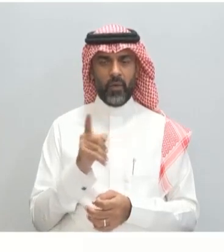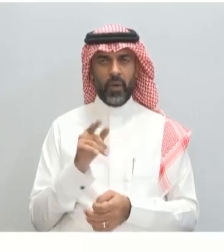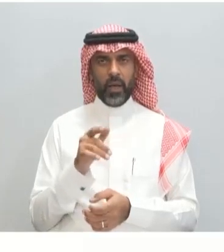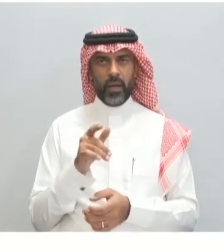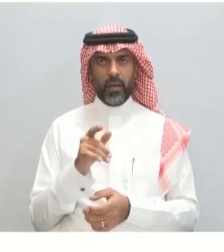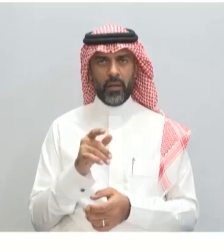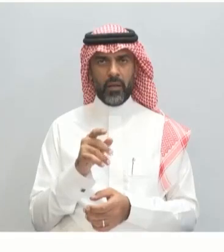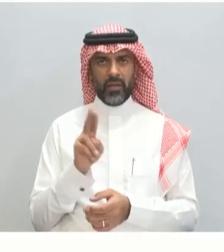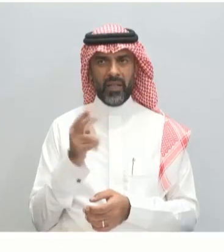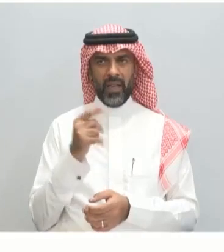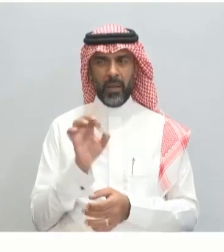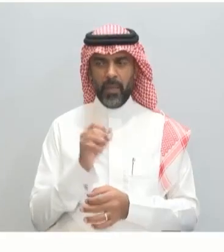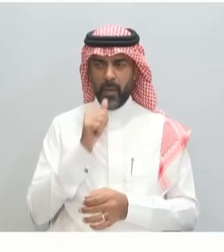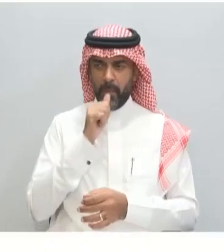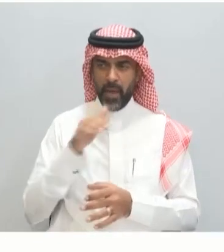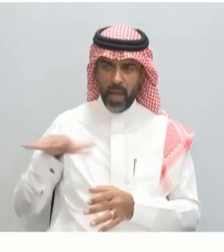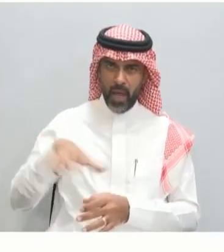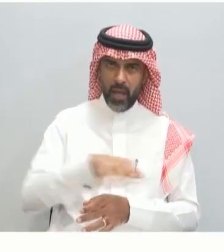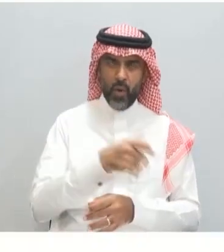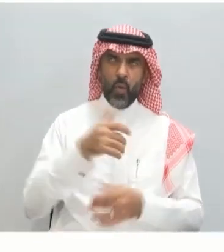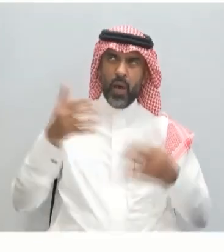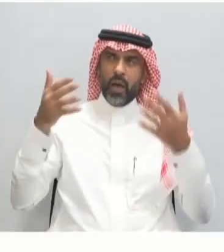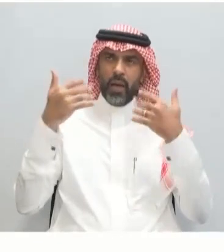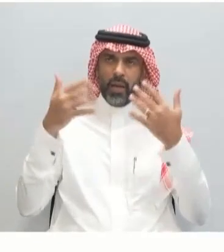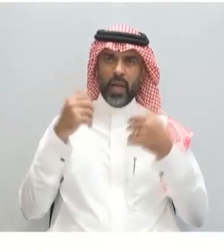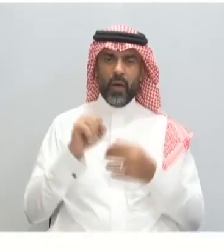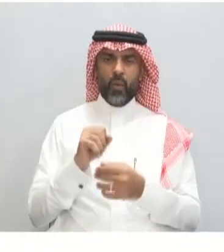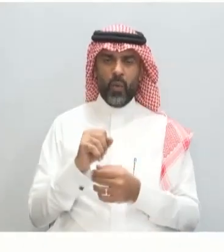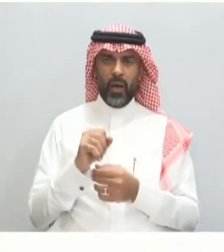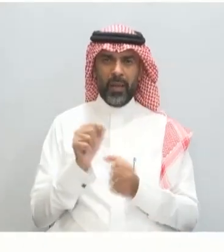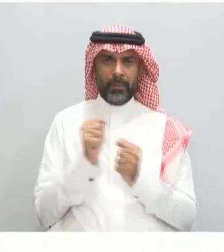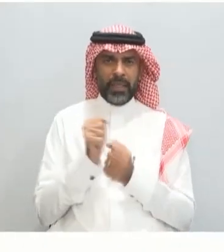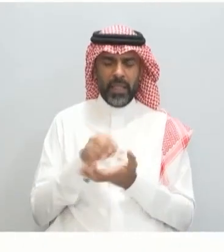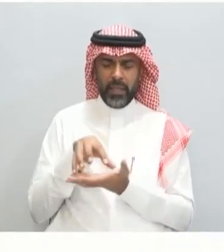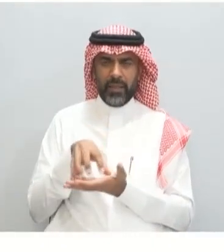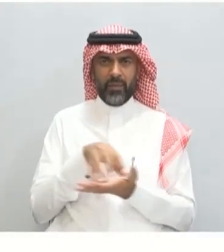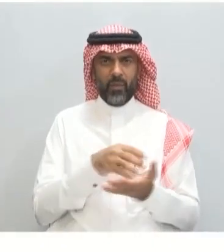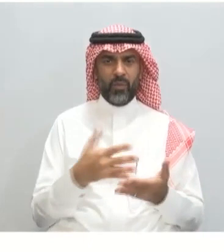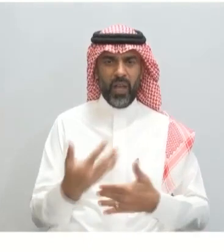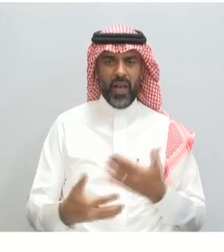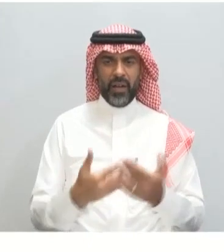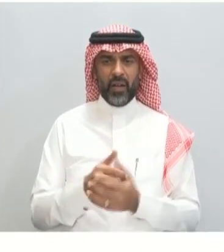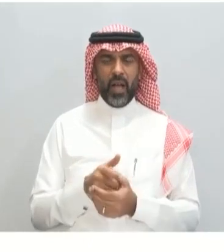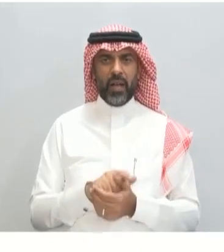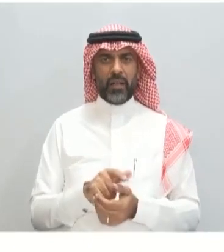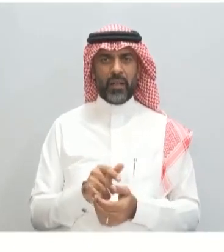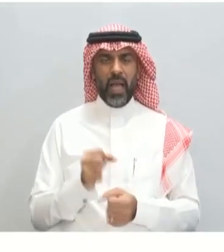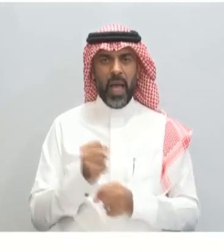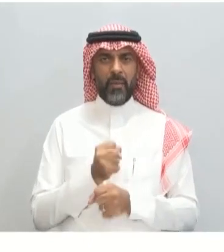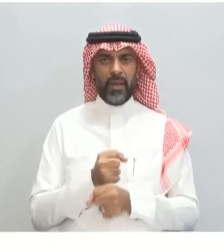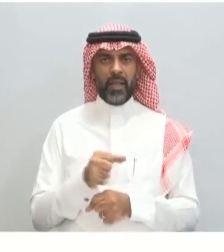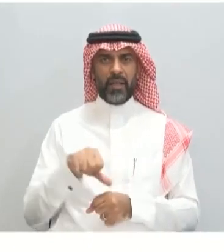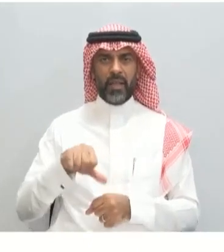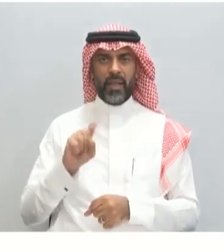كالمياه الجاريه والرياح والجليد المتحرك ايضا هناك عمليات الارساب حينما